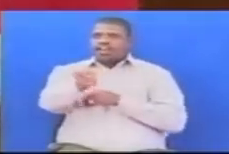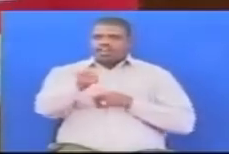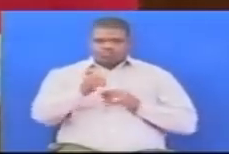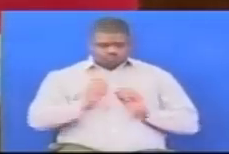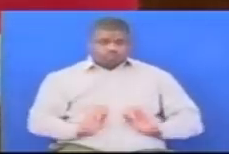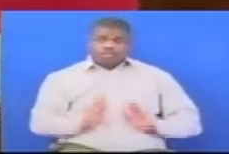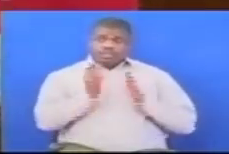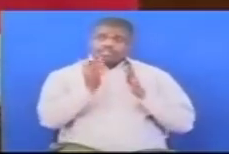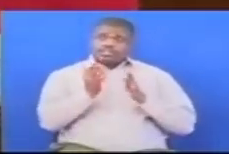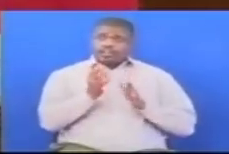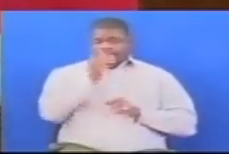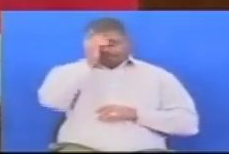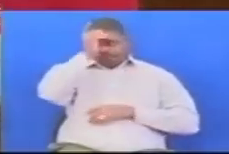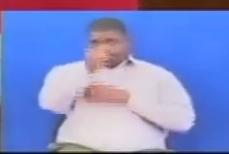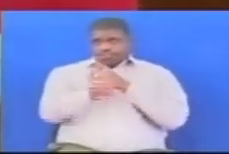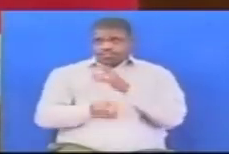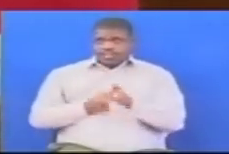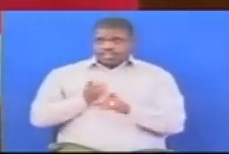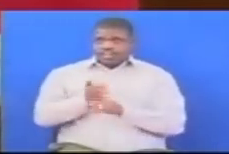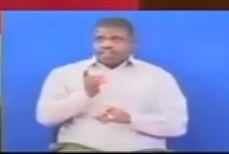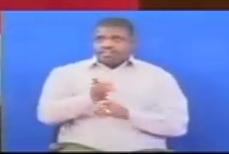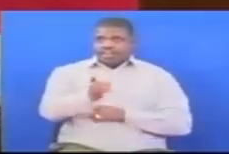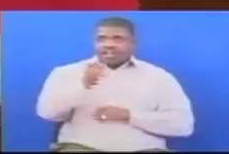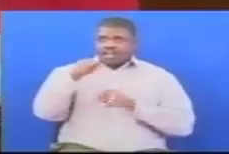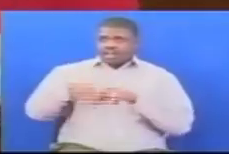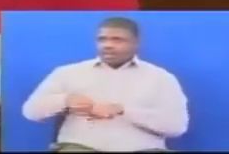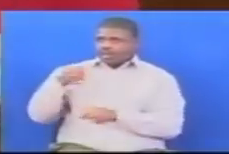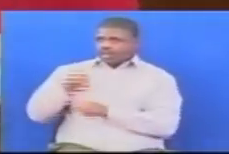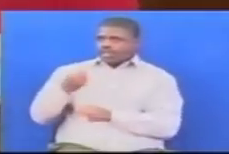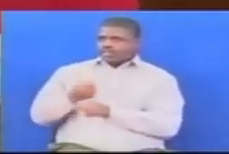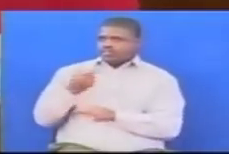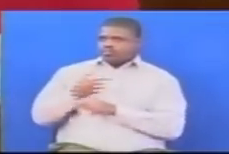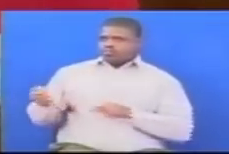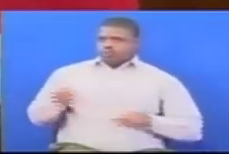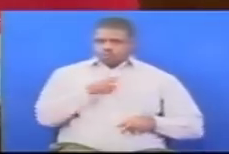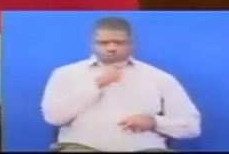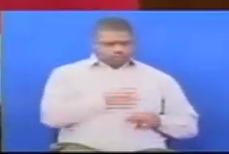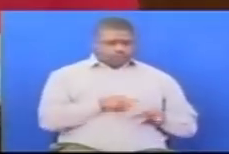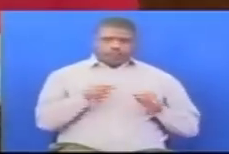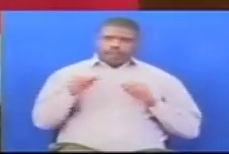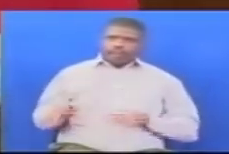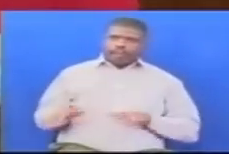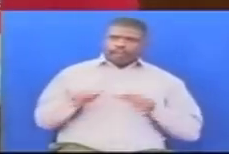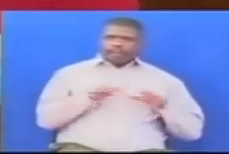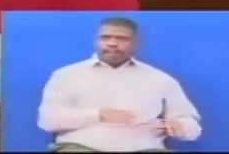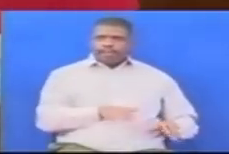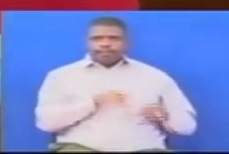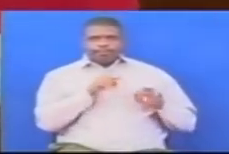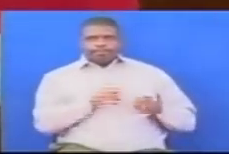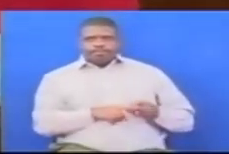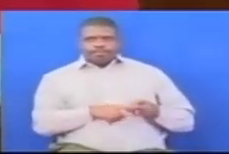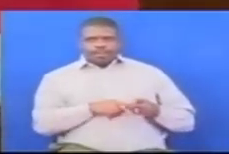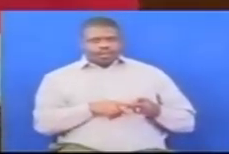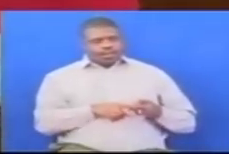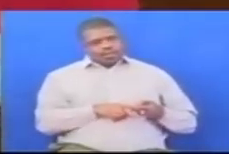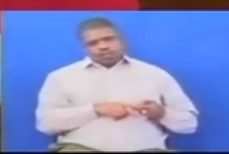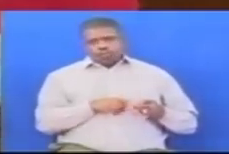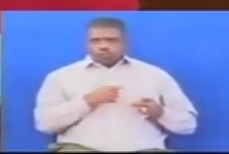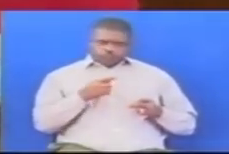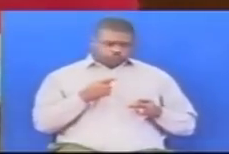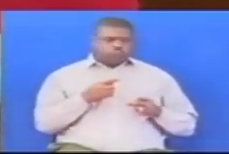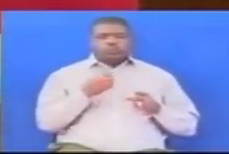tumeiishi falsafa ya mheshimiwa rais ya hapa kazi tu. Wananchi wanahangaika kila siku, wanapambana kuhakikisha kwamba